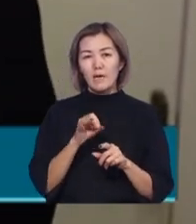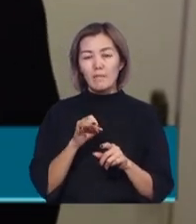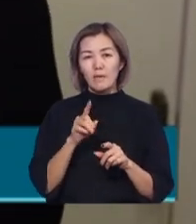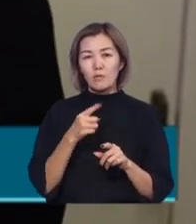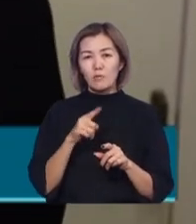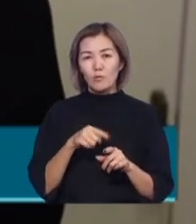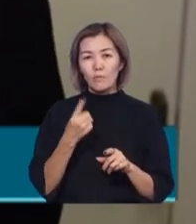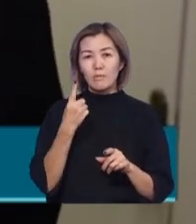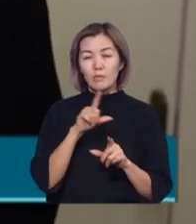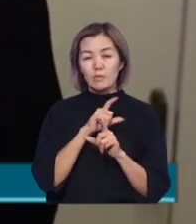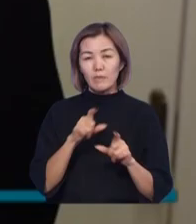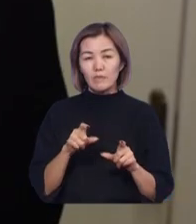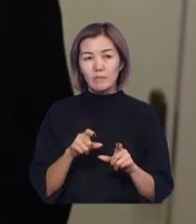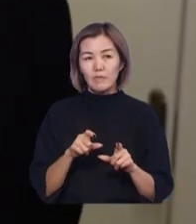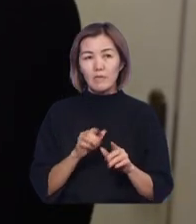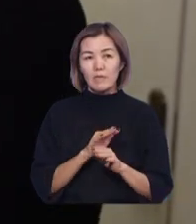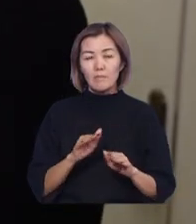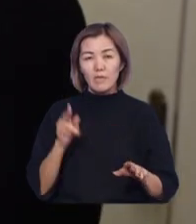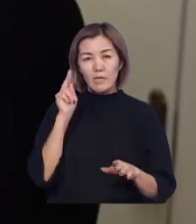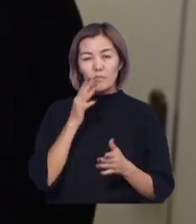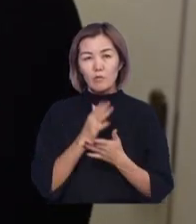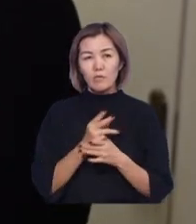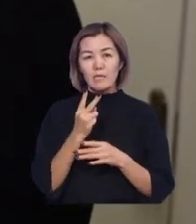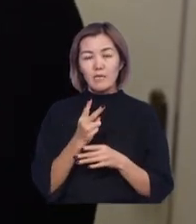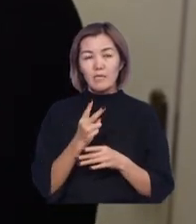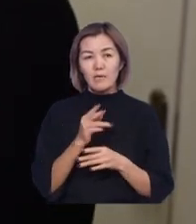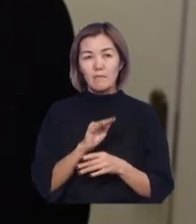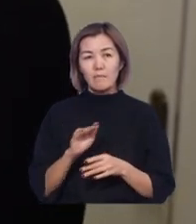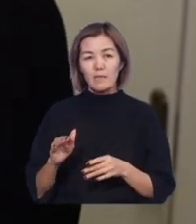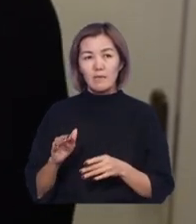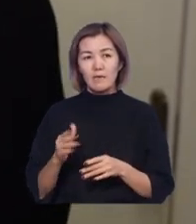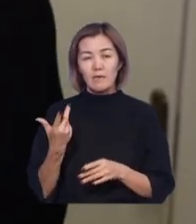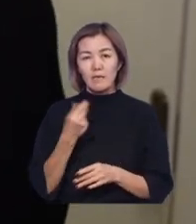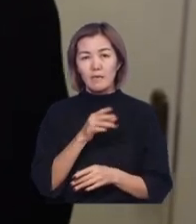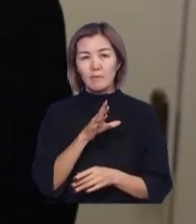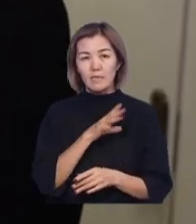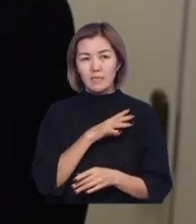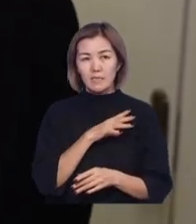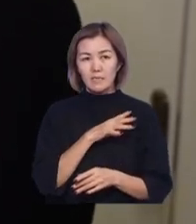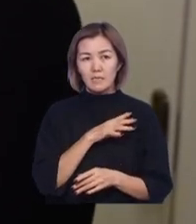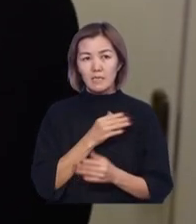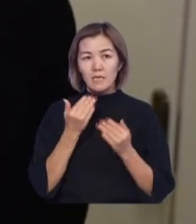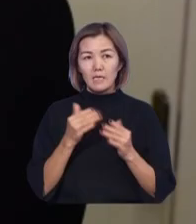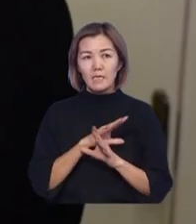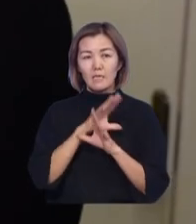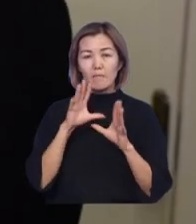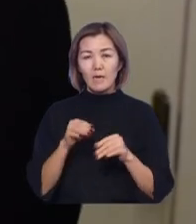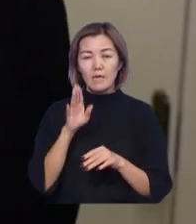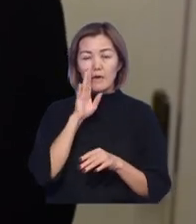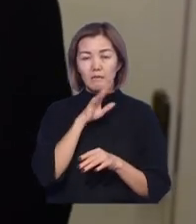бірінші мектебінде балаларым оқиды. Уже екі баламды екпе ектірдік. Енді барлық